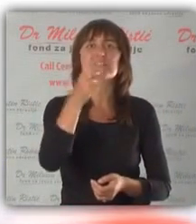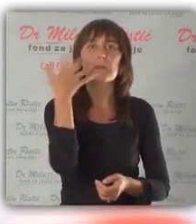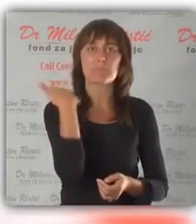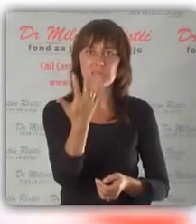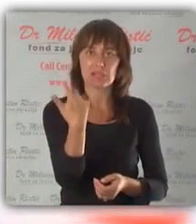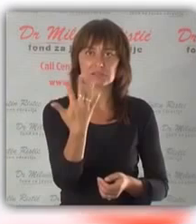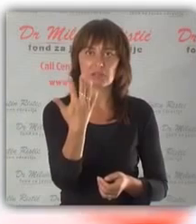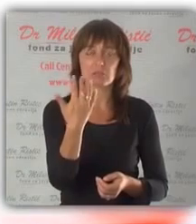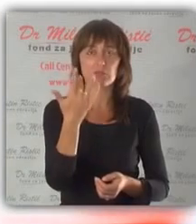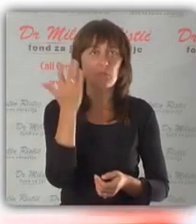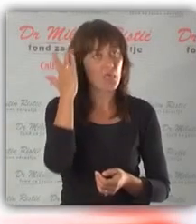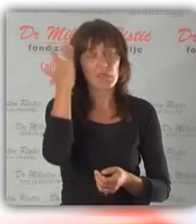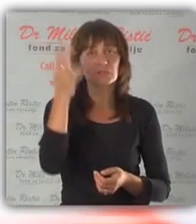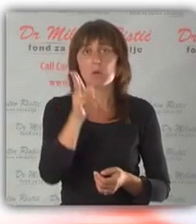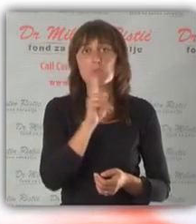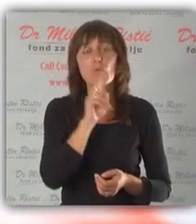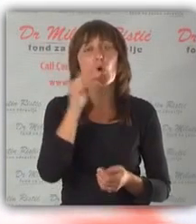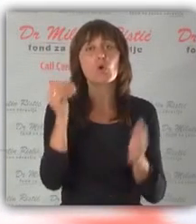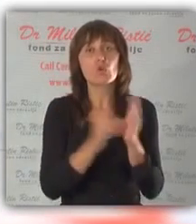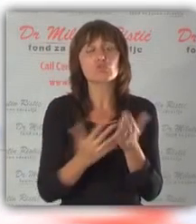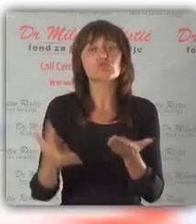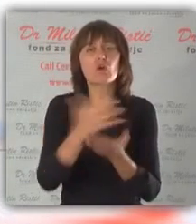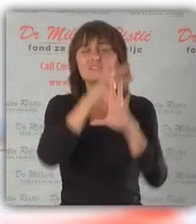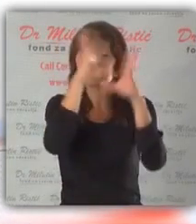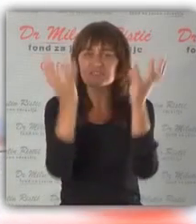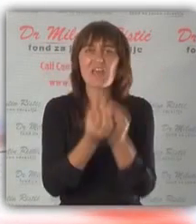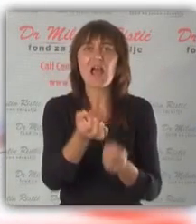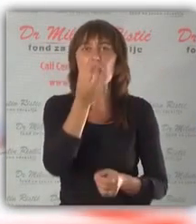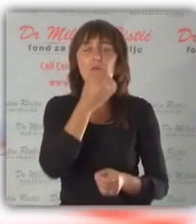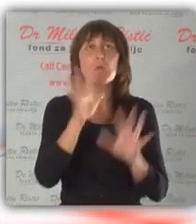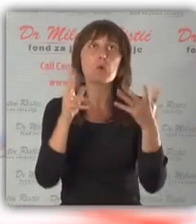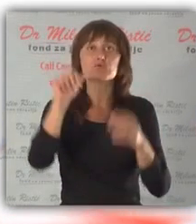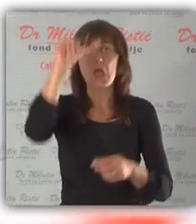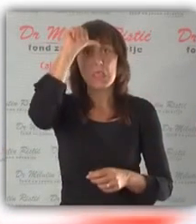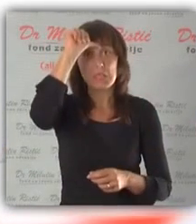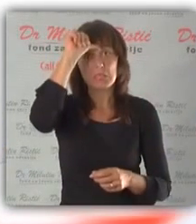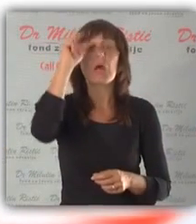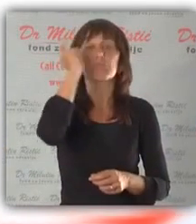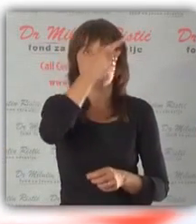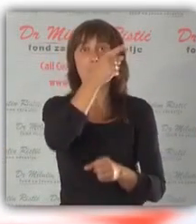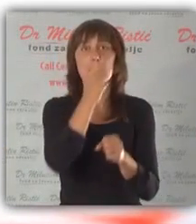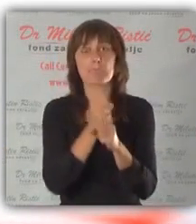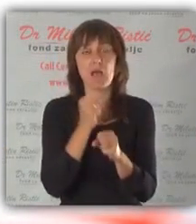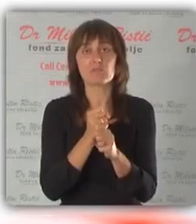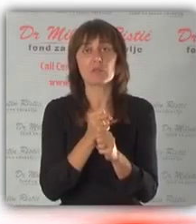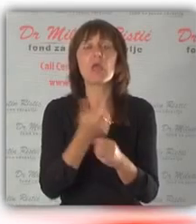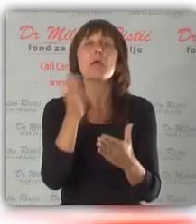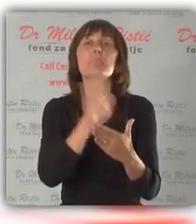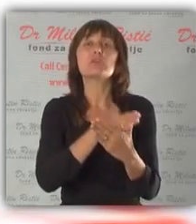200-250. Ne znam ko još koristi sve lekove, možda tamo u Indiji oni se time bave.